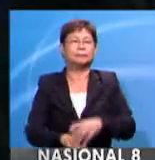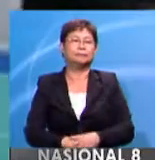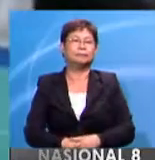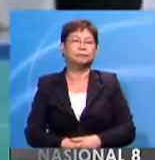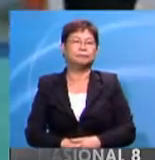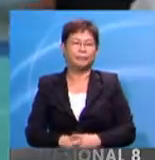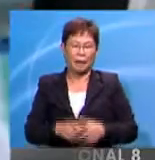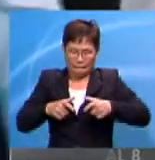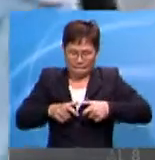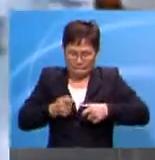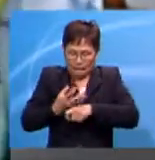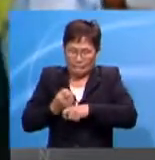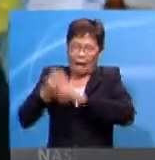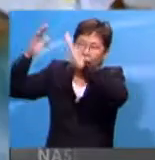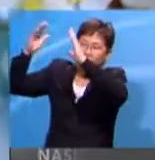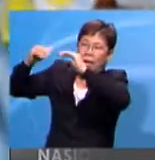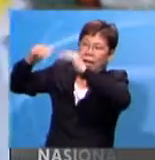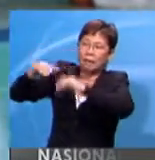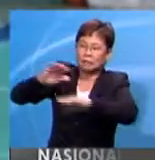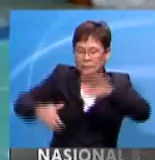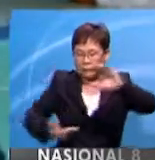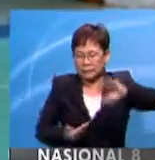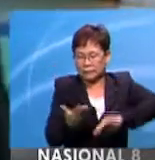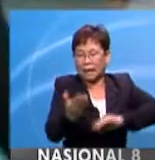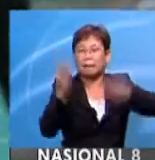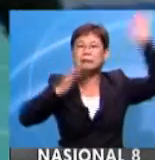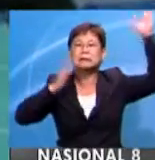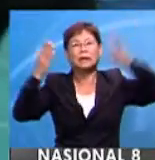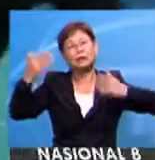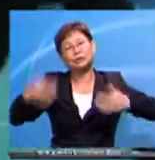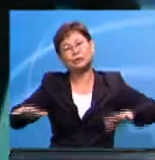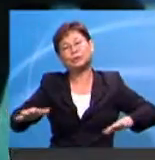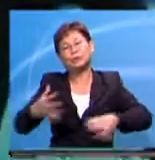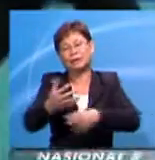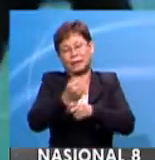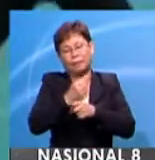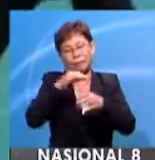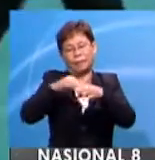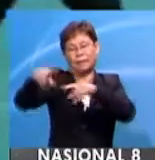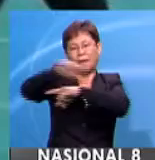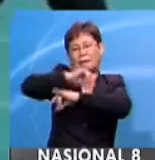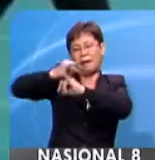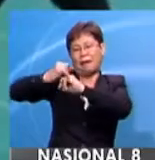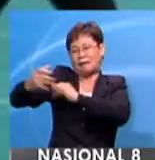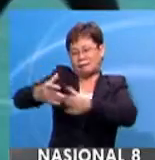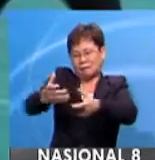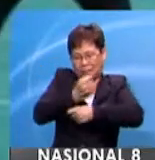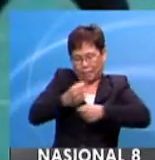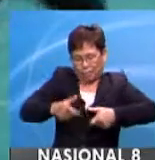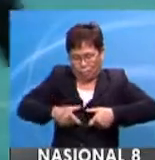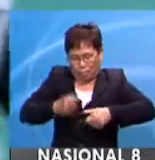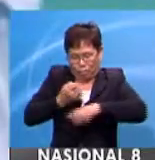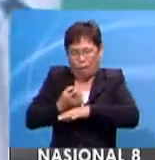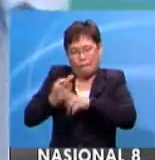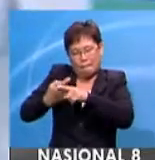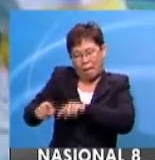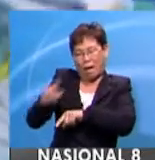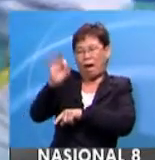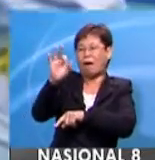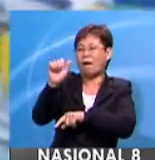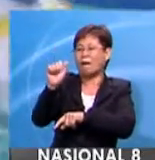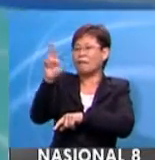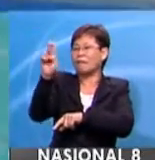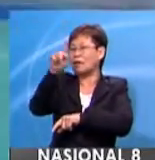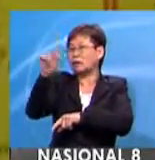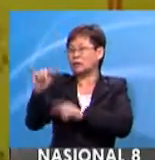kilauan emas yang diharapkan pasukan silat negara akhirnya berjaya dituai pada hari terakhir kejanan berlangsung begitupun Muhammad Fauzi